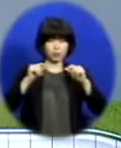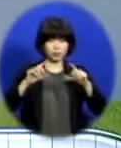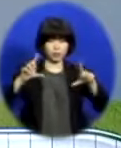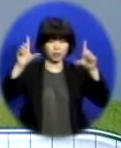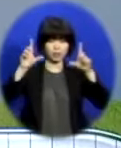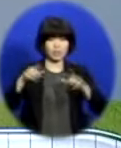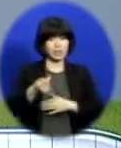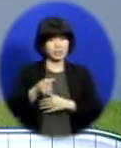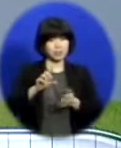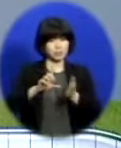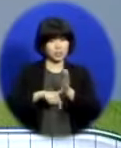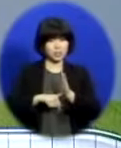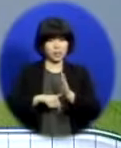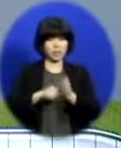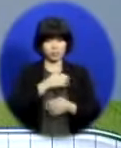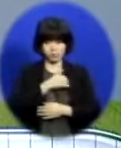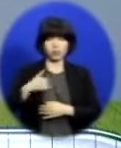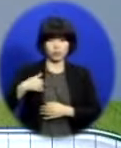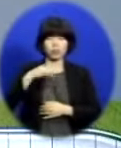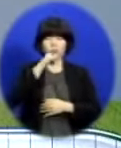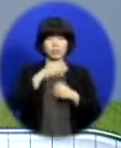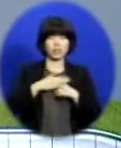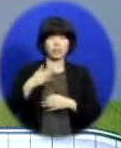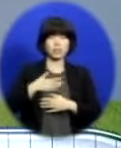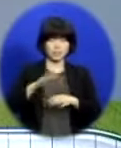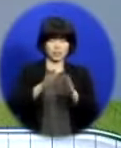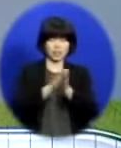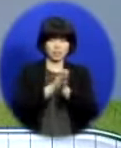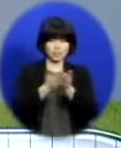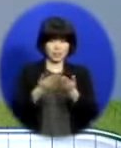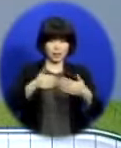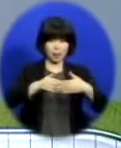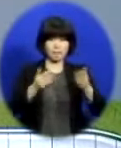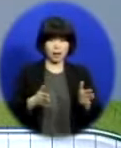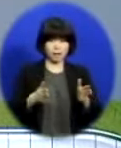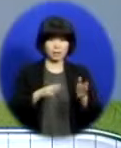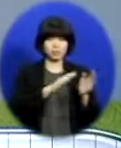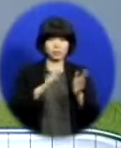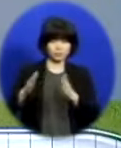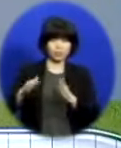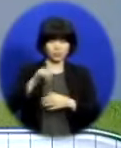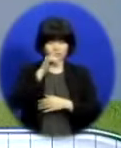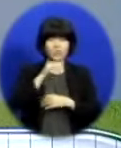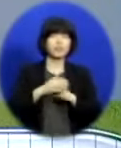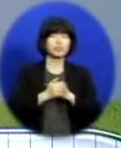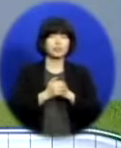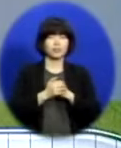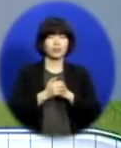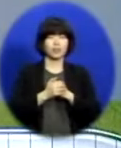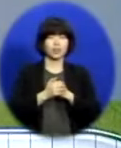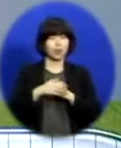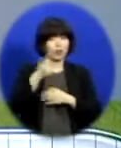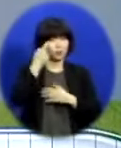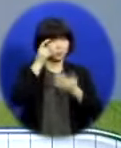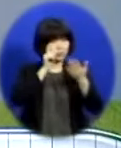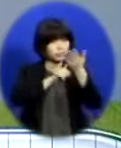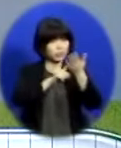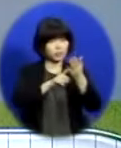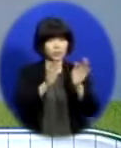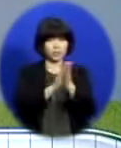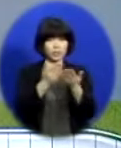좀 시간적인 여유를 얻고 토 제 서제를 이렇게 정리를 했습니다데 눈에 뜨이는 책이 하나